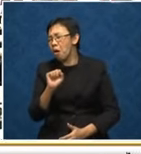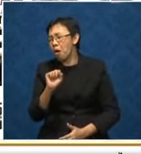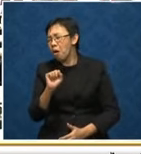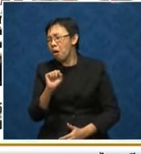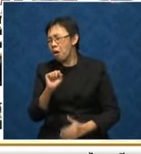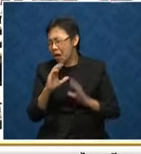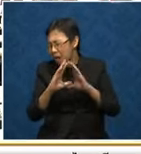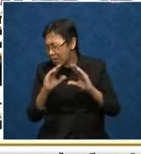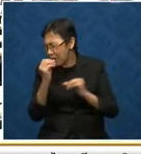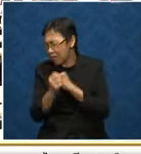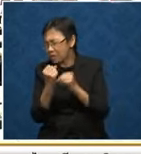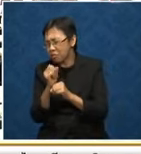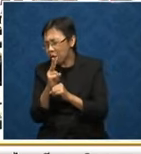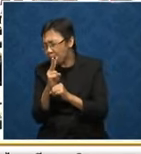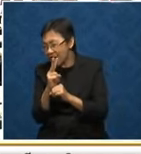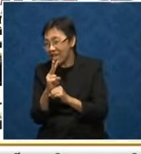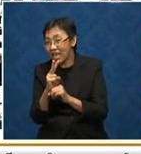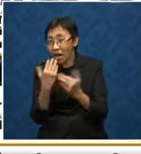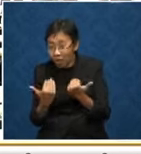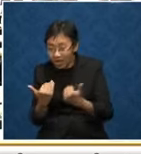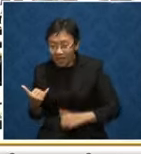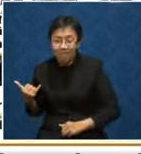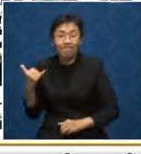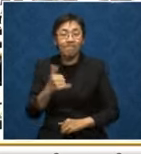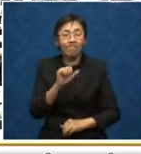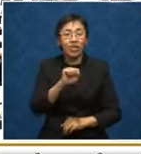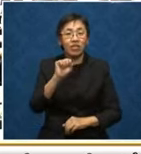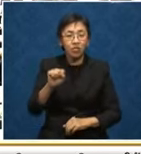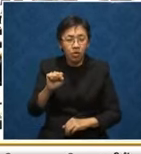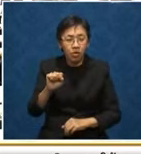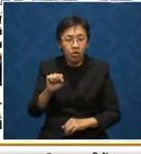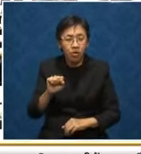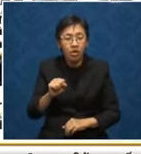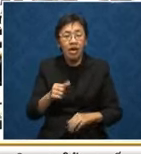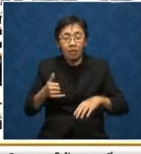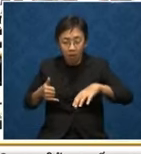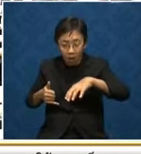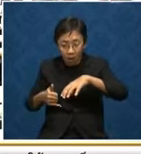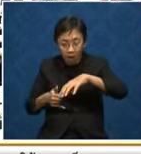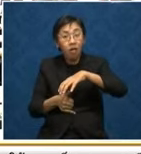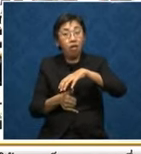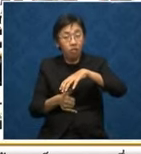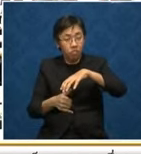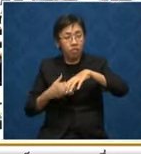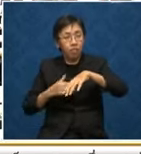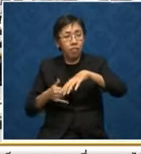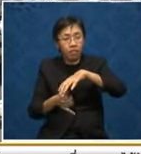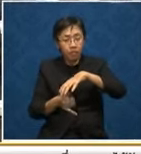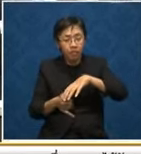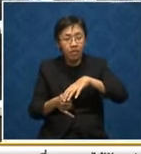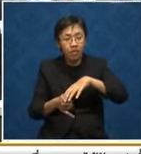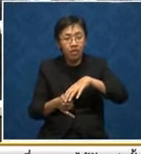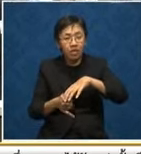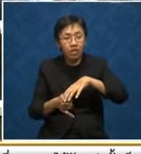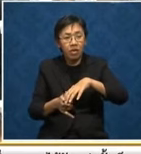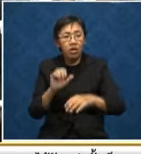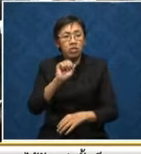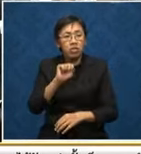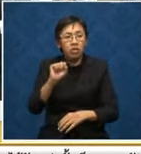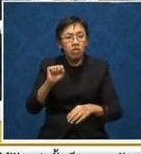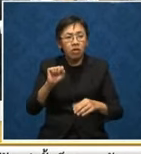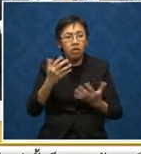12ปีแต่พอมาเป็นส.ส.ก่อนจะเข้ามาในสภานี่นะคะเรื่องที่พี่น้องประชาชน